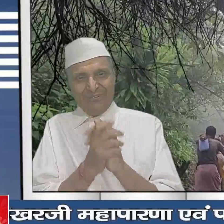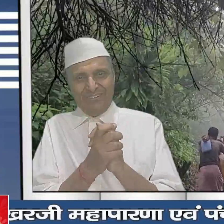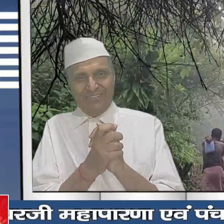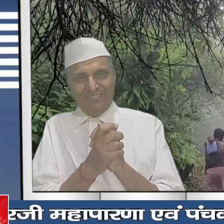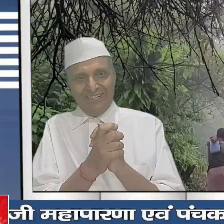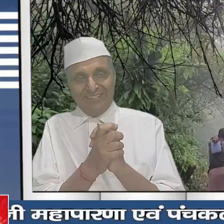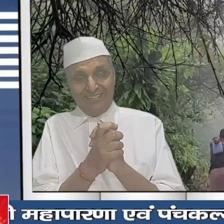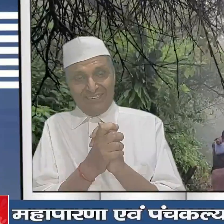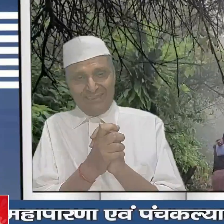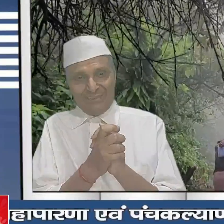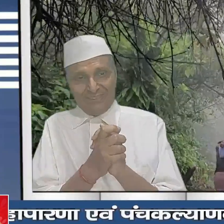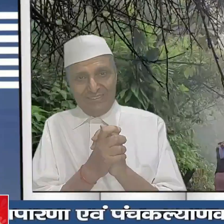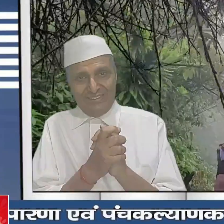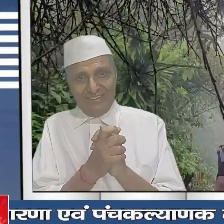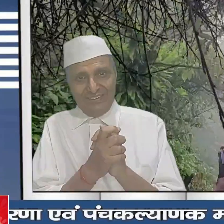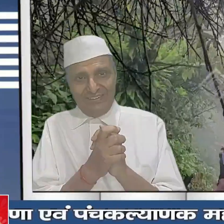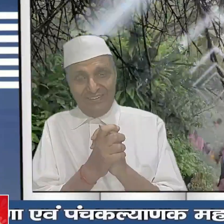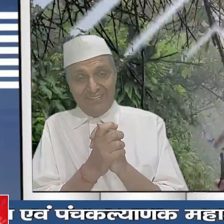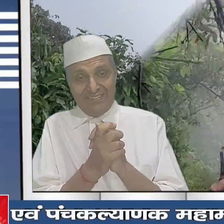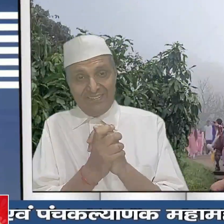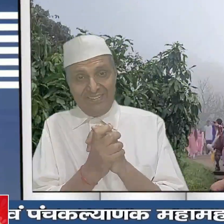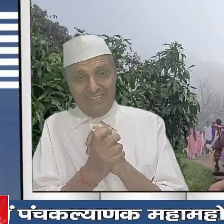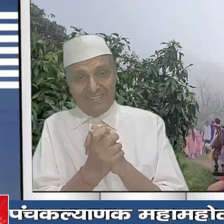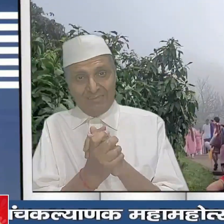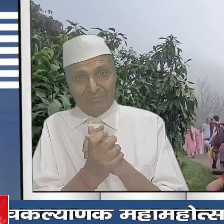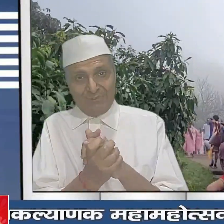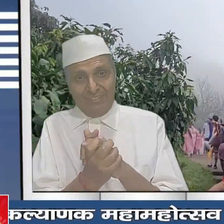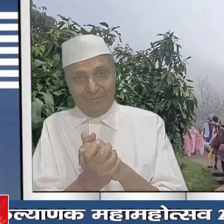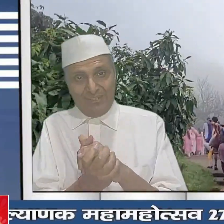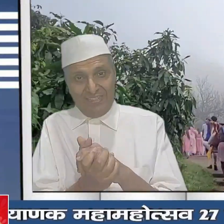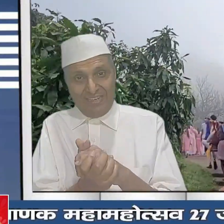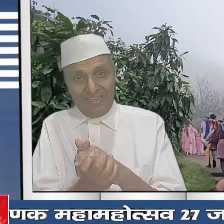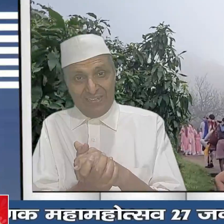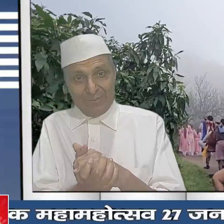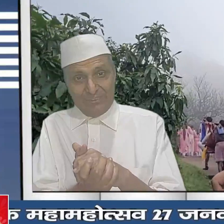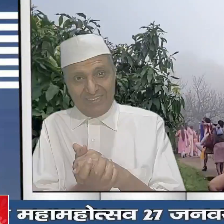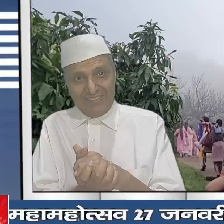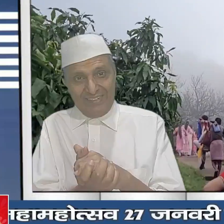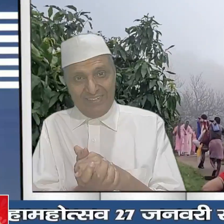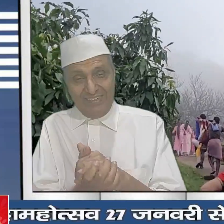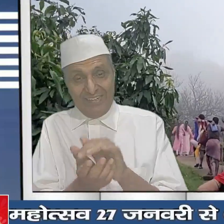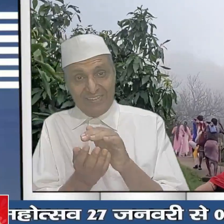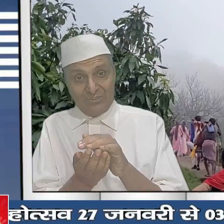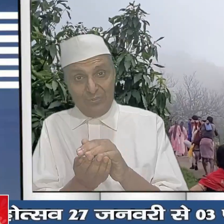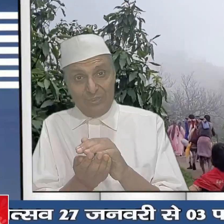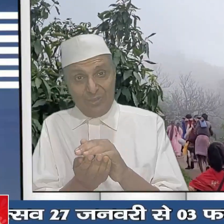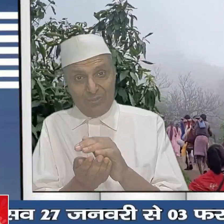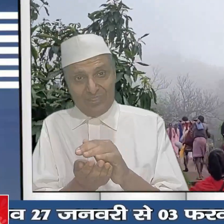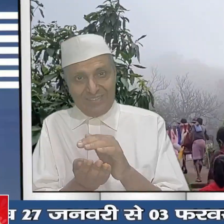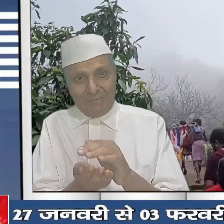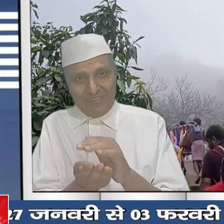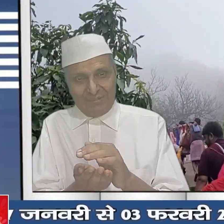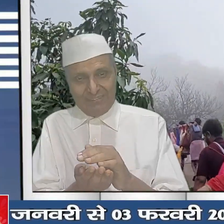रह जाओगे? क्या ऐसा हो सकता है? जिस तरीके से हम सुविधाओं के लिए कोशिश करते हैं ना, या सुविधाओं